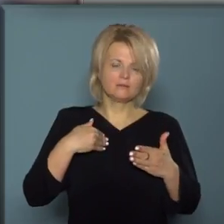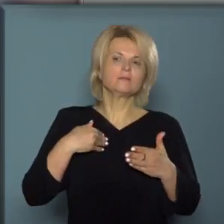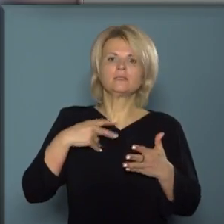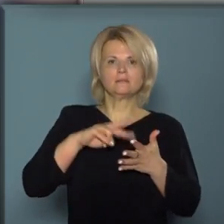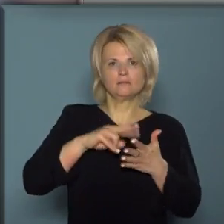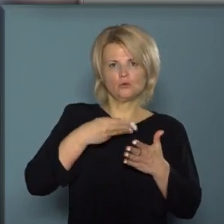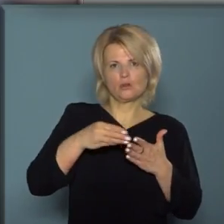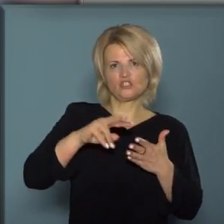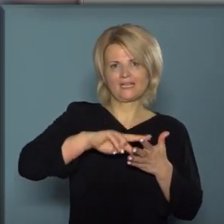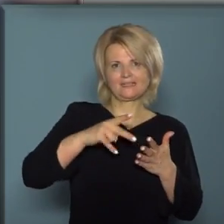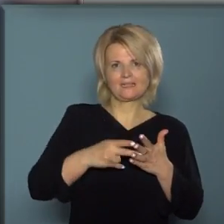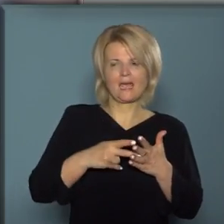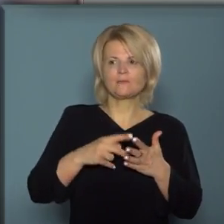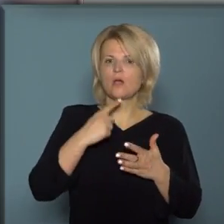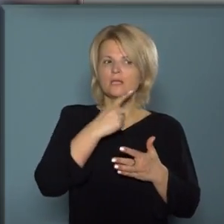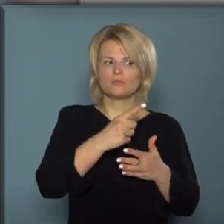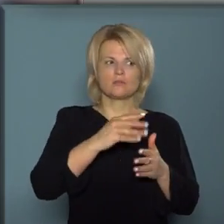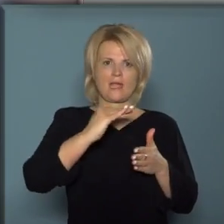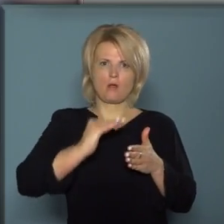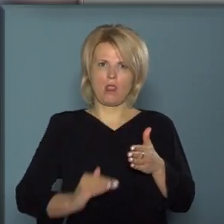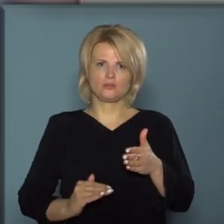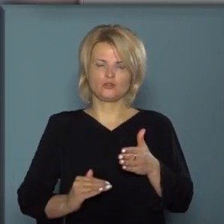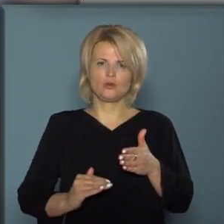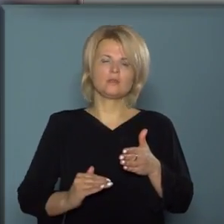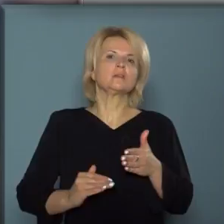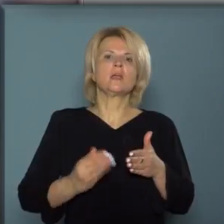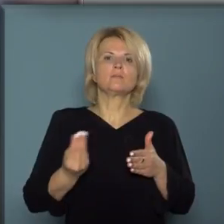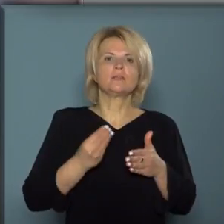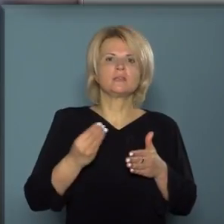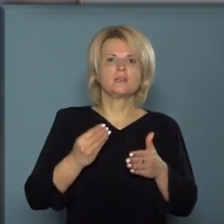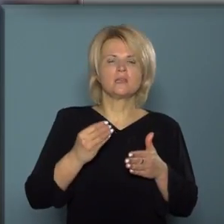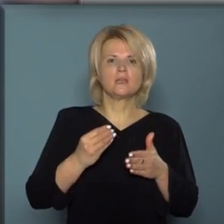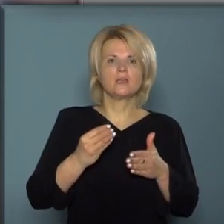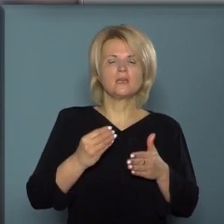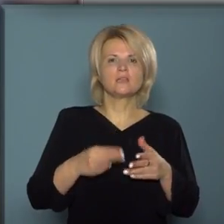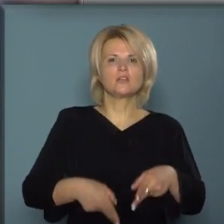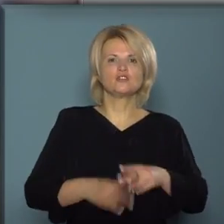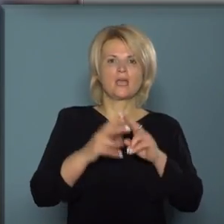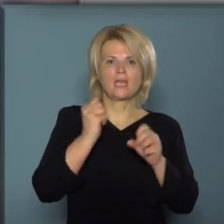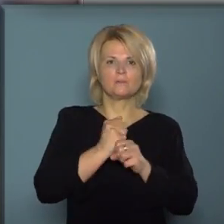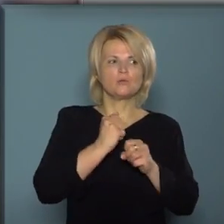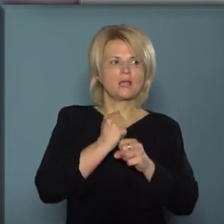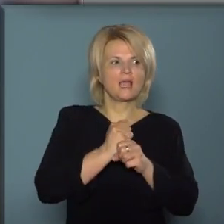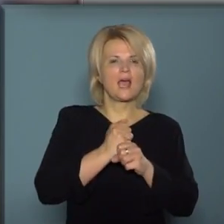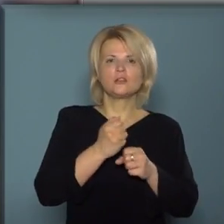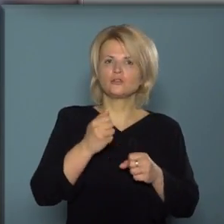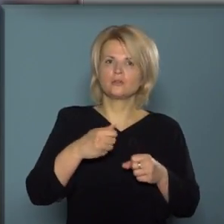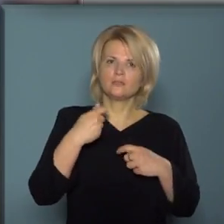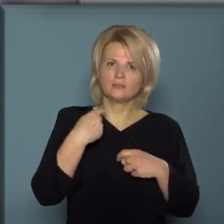egyszerűen felmentek a munkaerő piaci árak, és segédmunkást is csak nagyon komoly